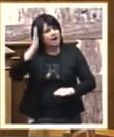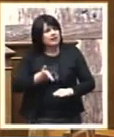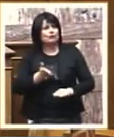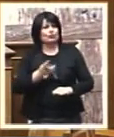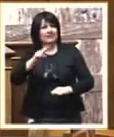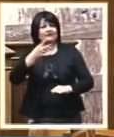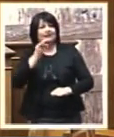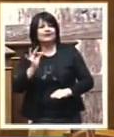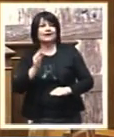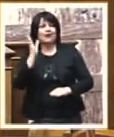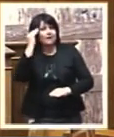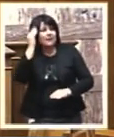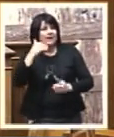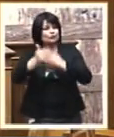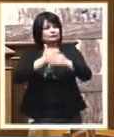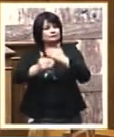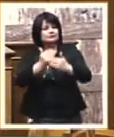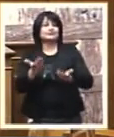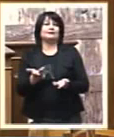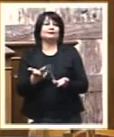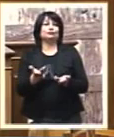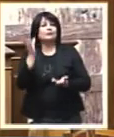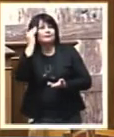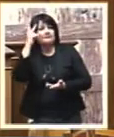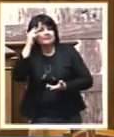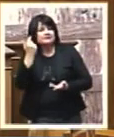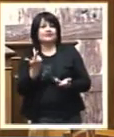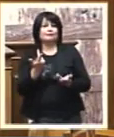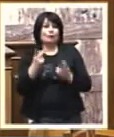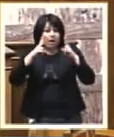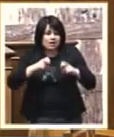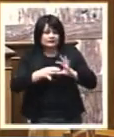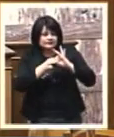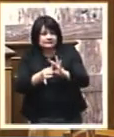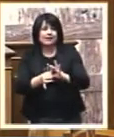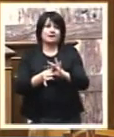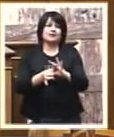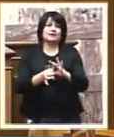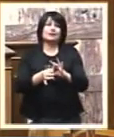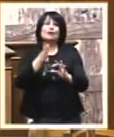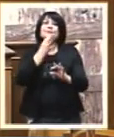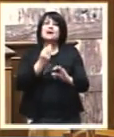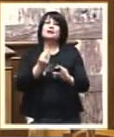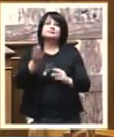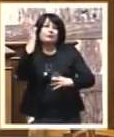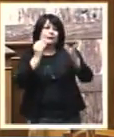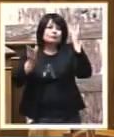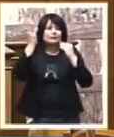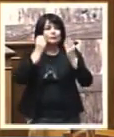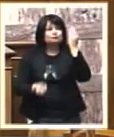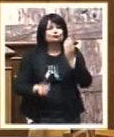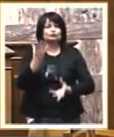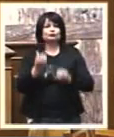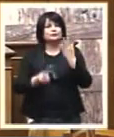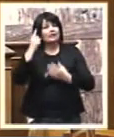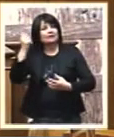ευκαιρίες, για συνεχή εξέλιξη, για συνεχή έρευνα. Ένα θερμοκήπιο καινοτομιών,